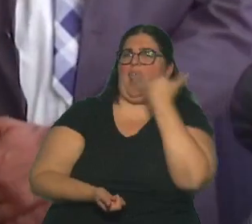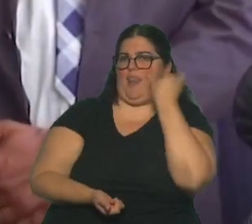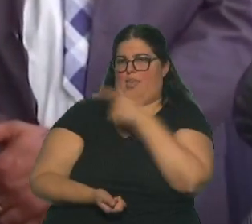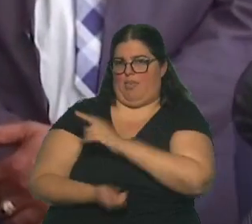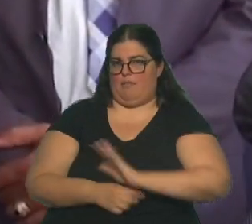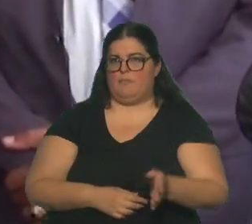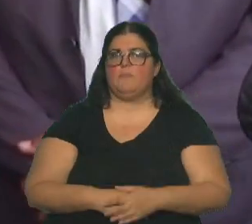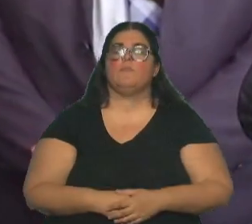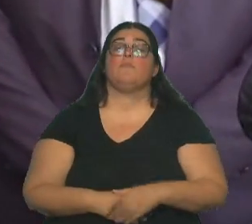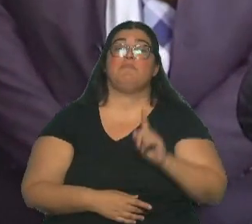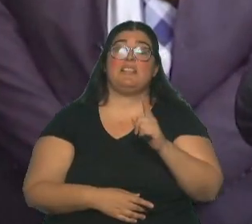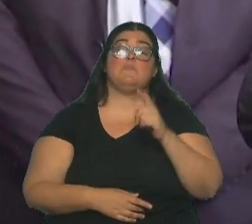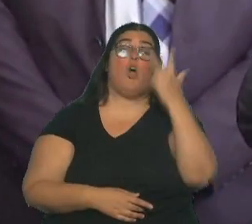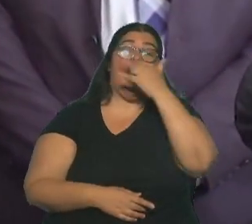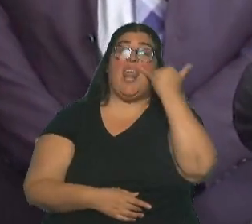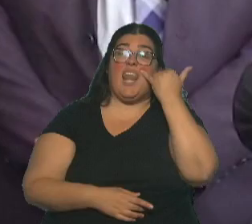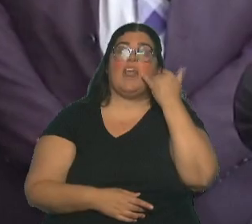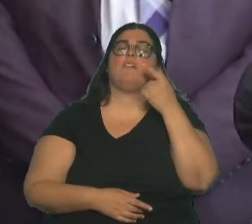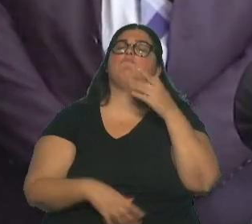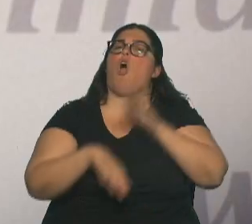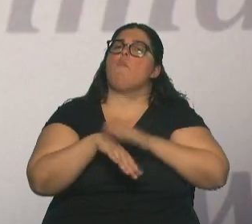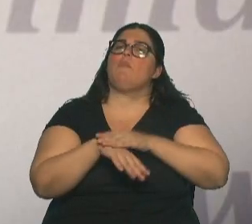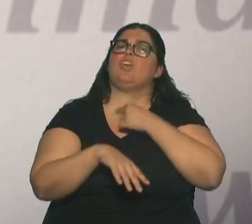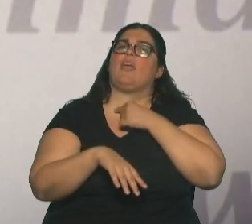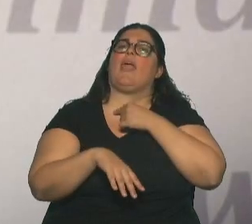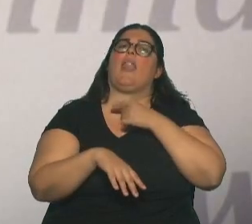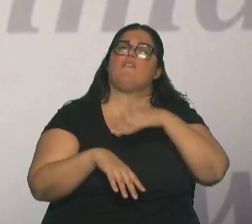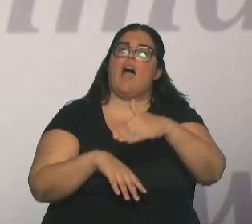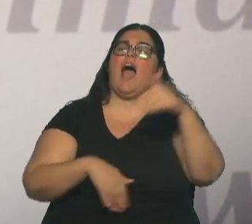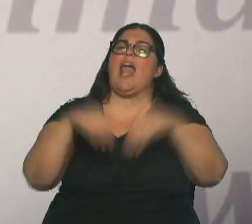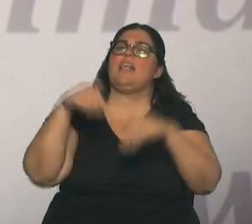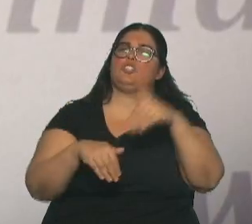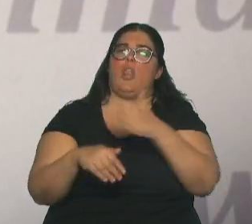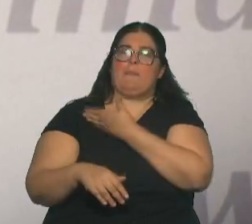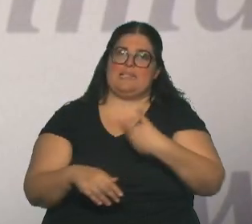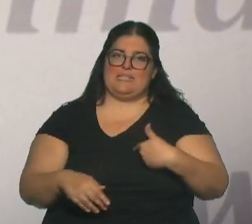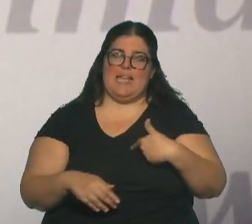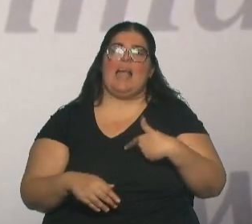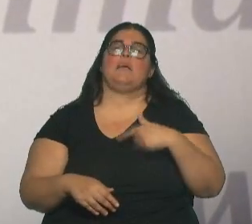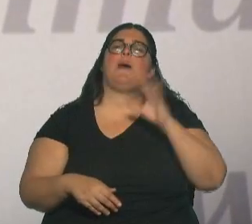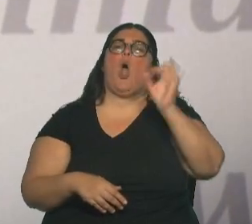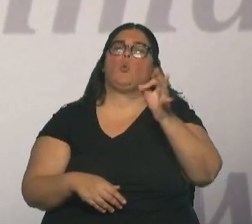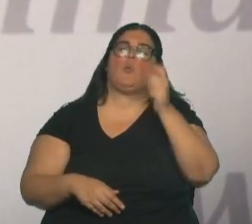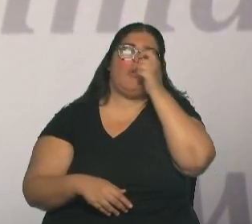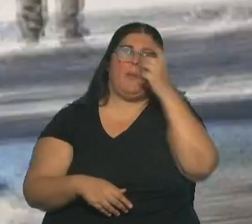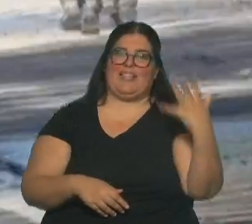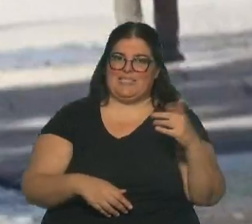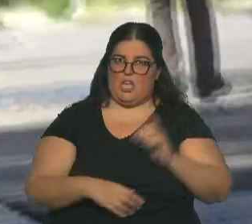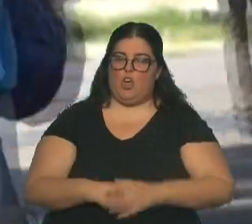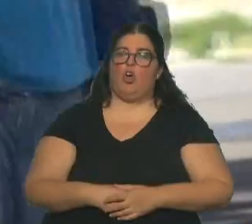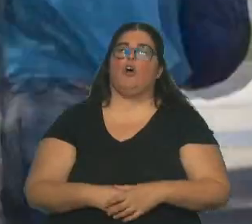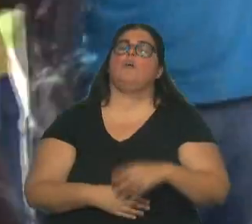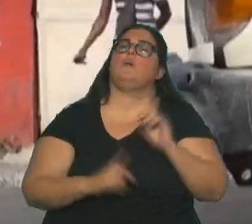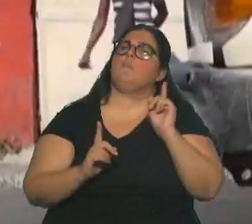contexto, Ariel Henry se comprometió a convocar a elecciones presidenciales para el 31 de octubre de 2025, pero este anuncio, lejos